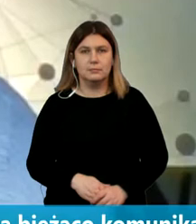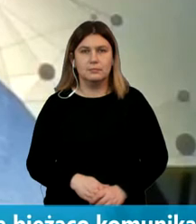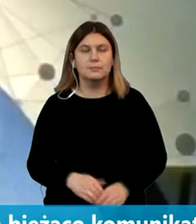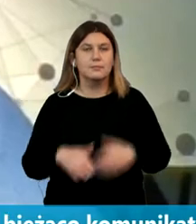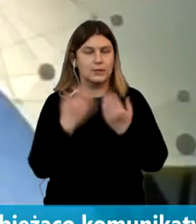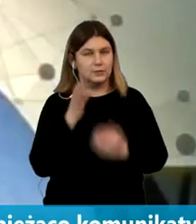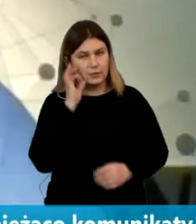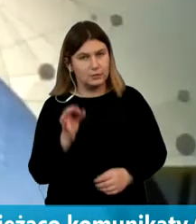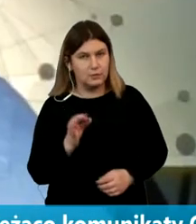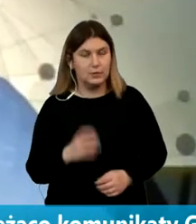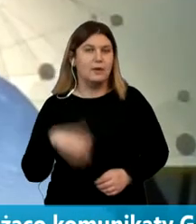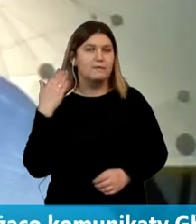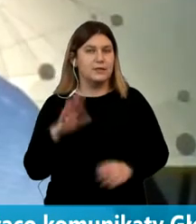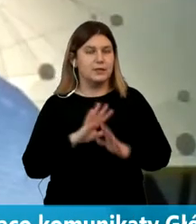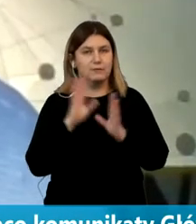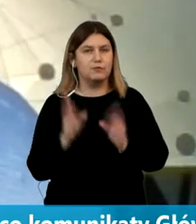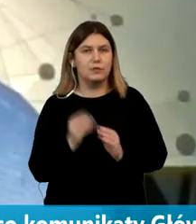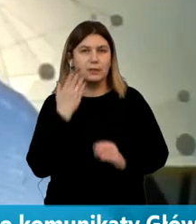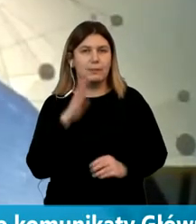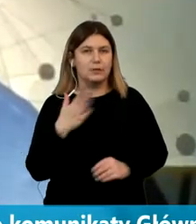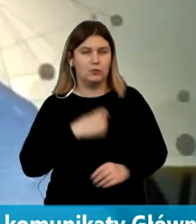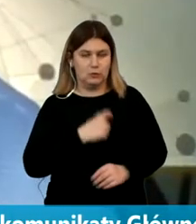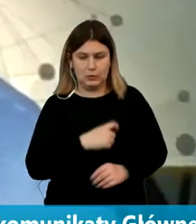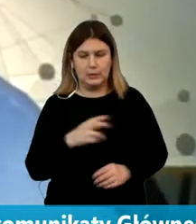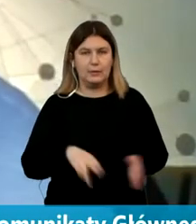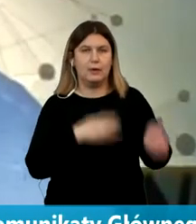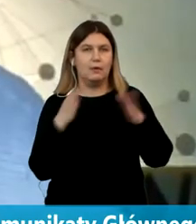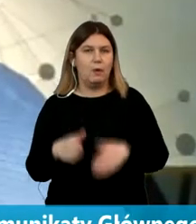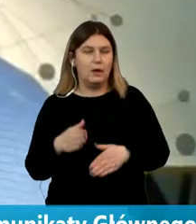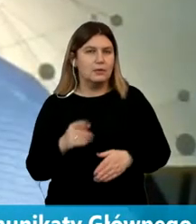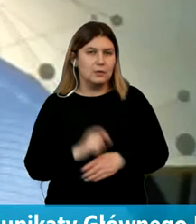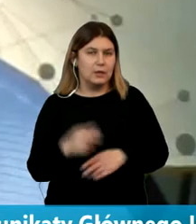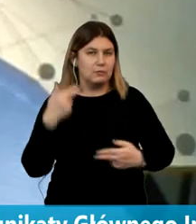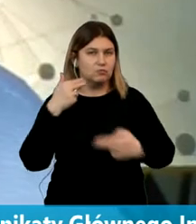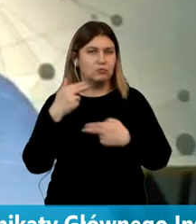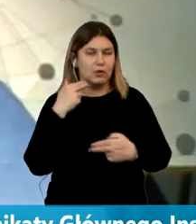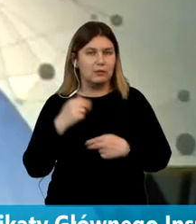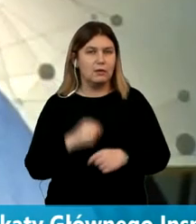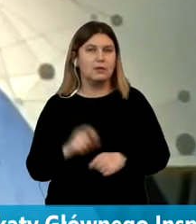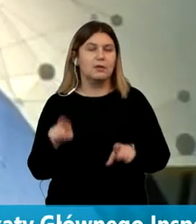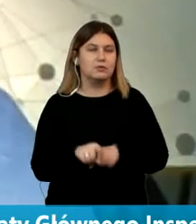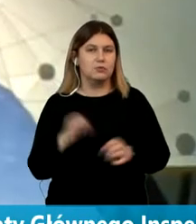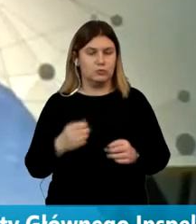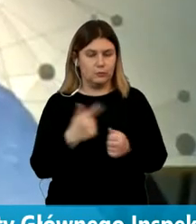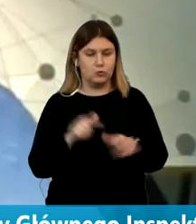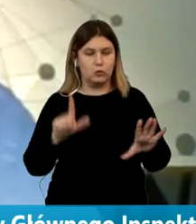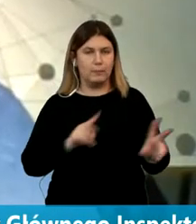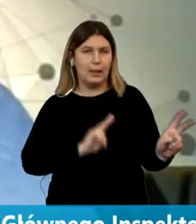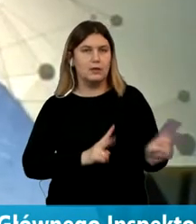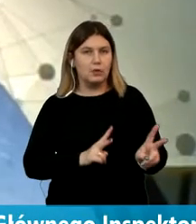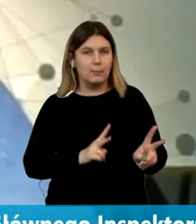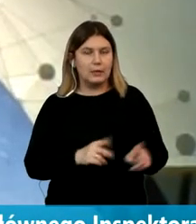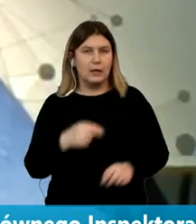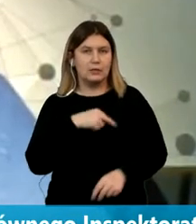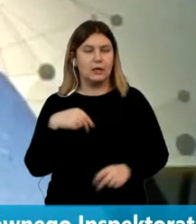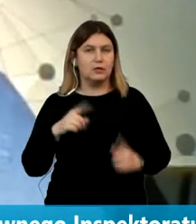Dzień dobry, witam wszystkich bardzo serdecznie na kolejnym czacie. Dziś 27 listopada. Nasze